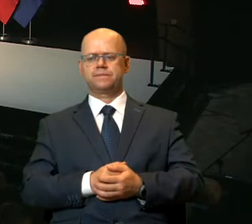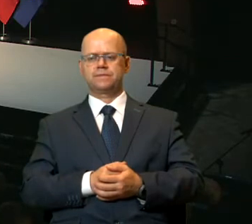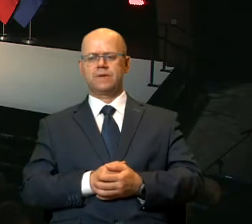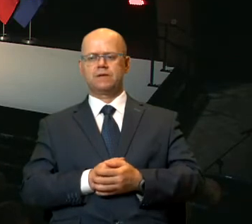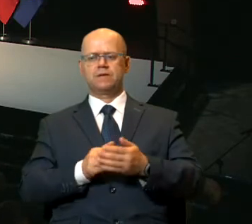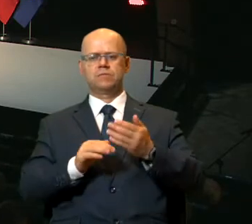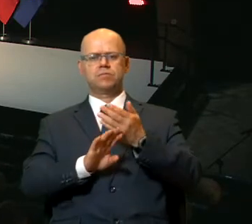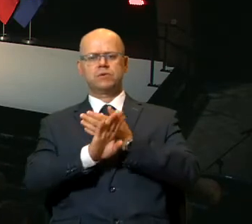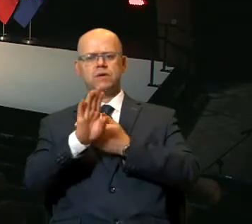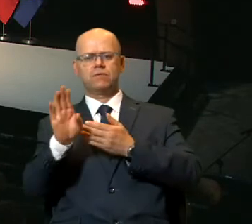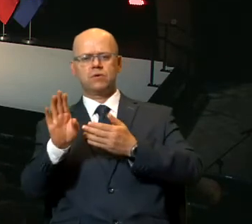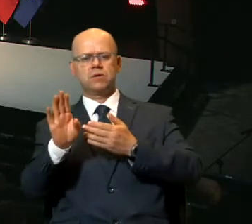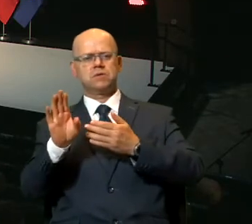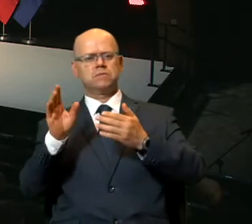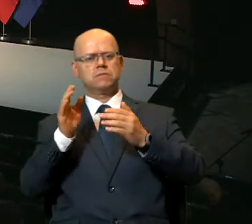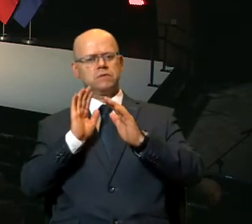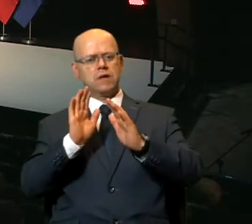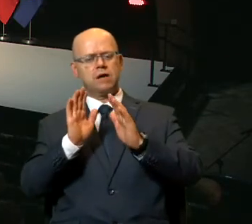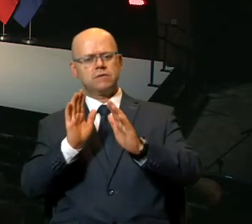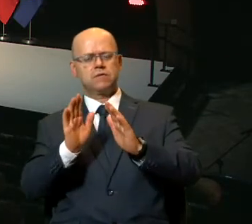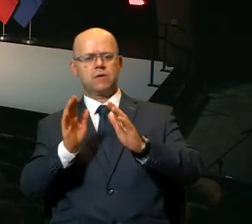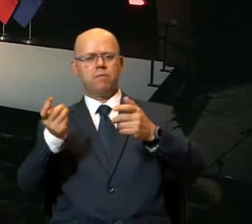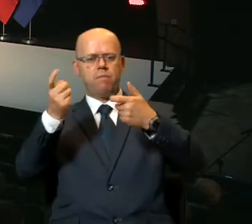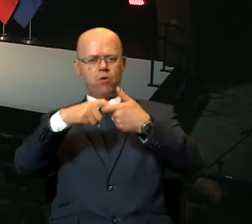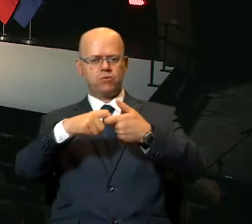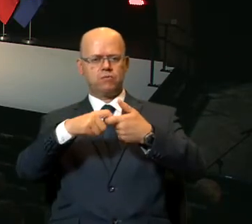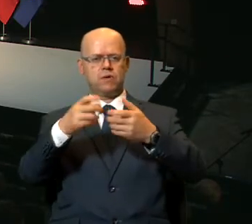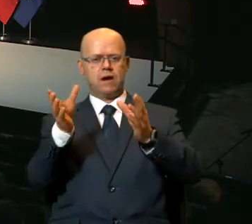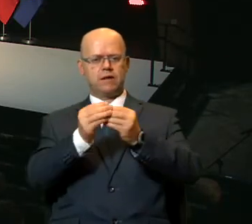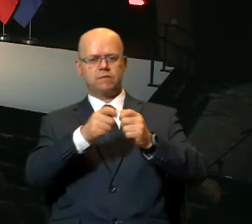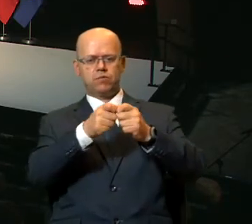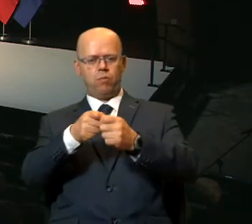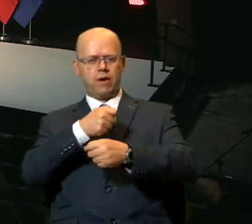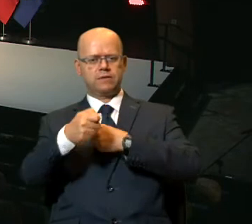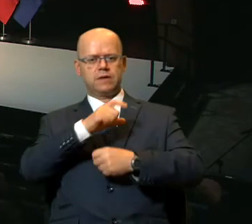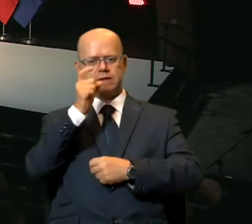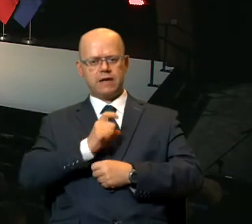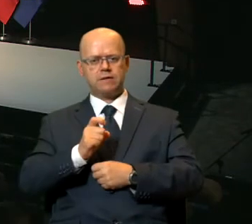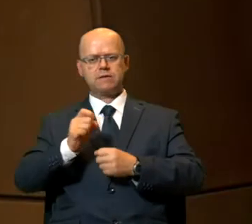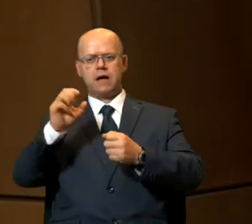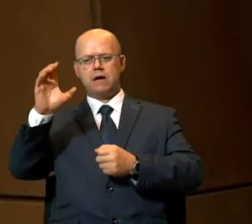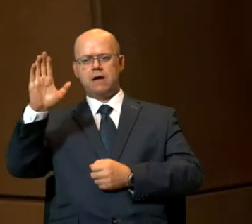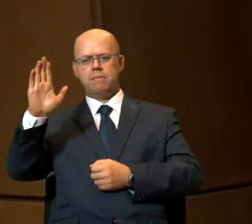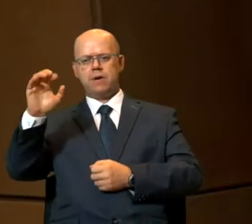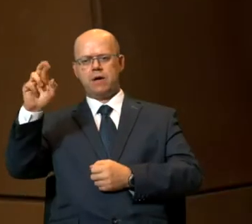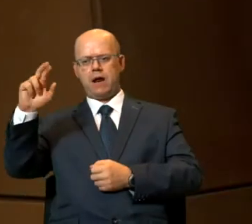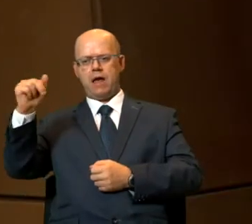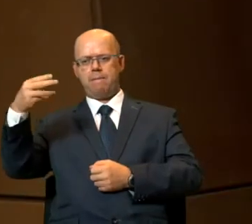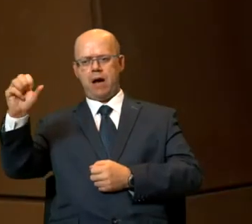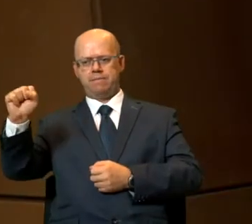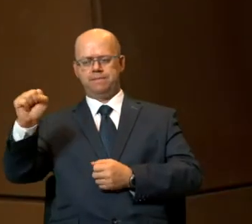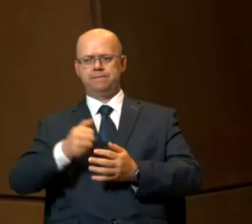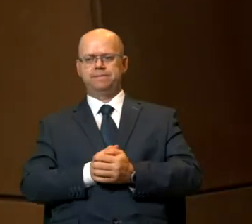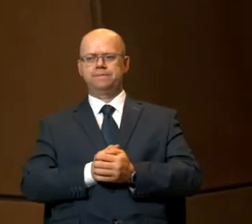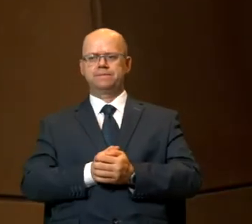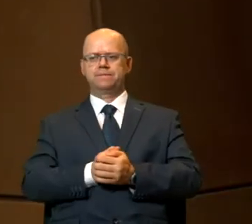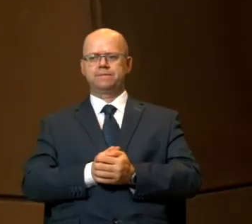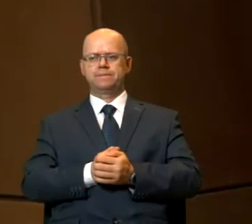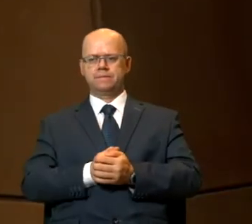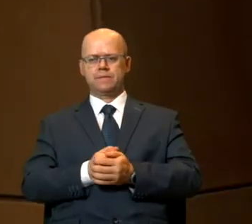Protagoniści współpracy gdańsko-bremeńskiej. Za chwilę oddam Państwu głos, ale poproszę na scenę prezydent miasta